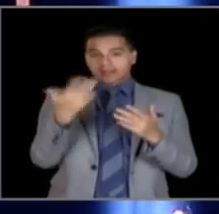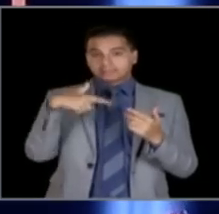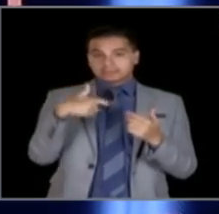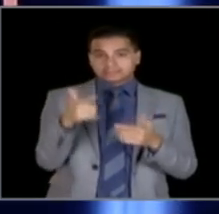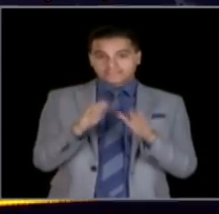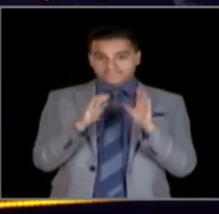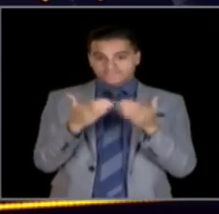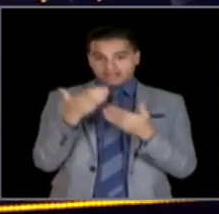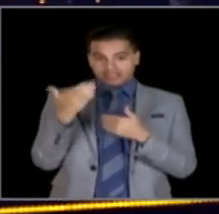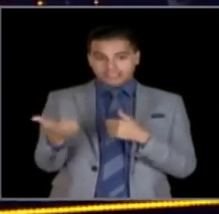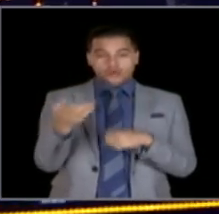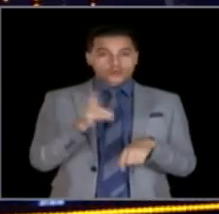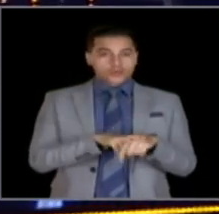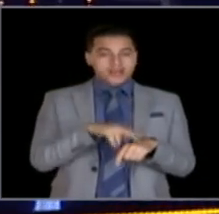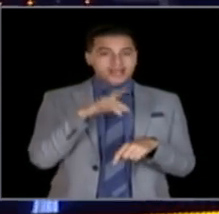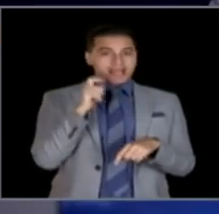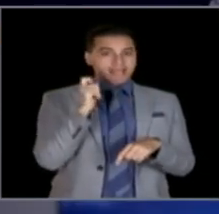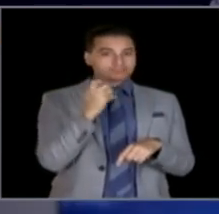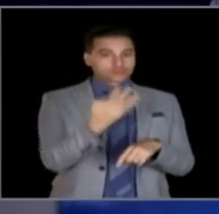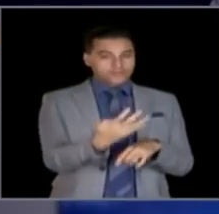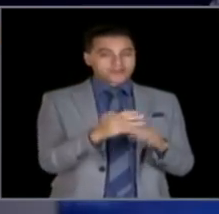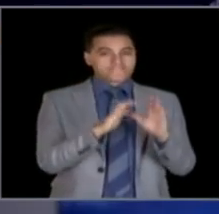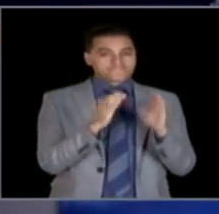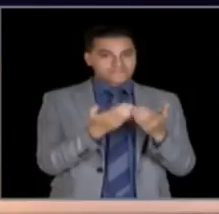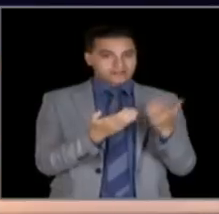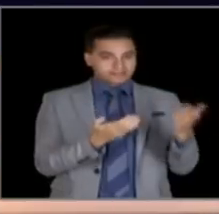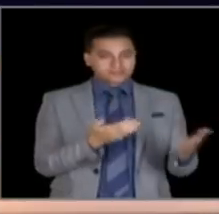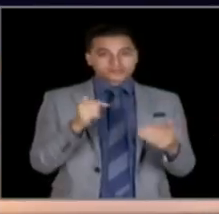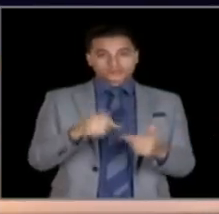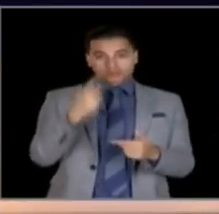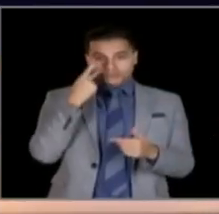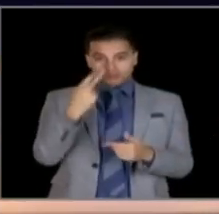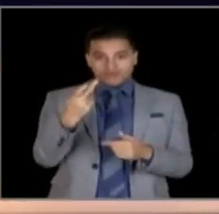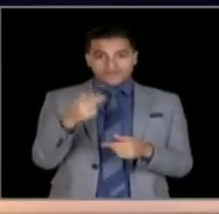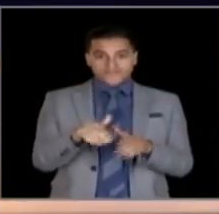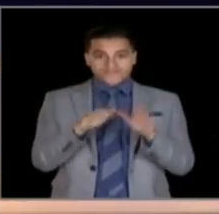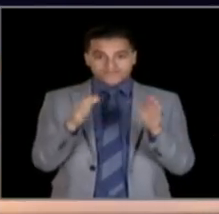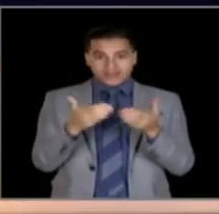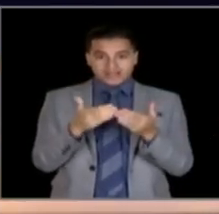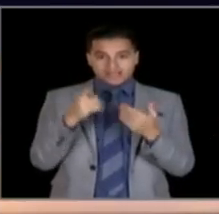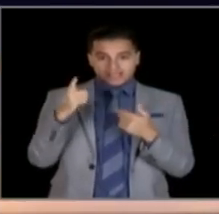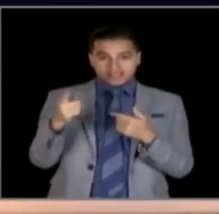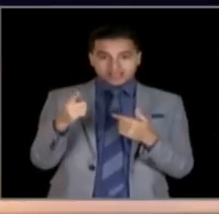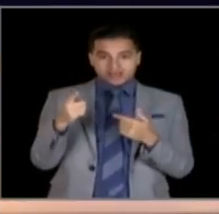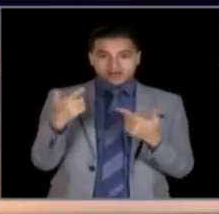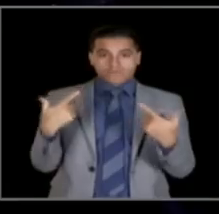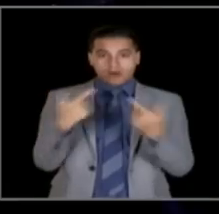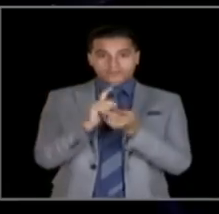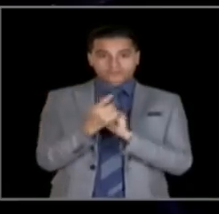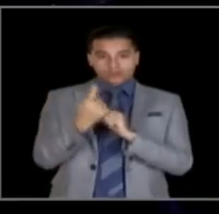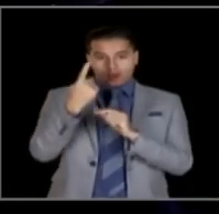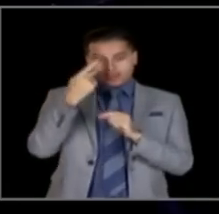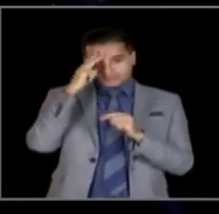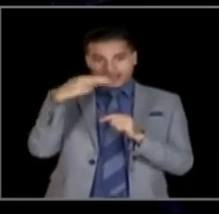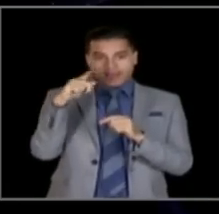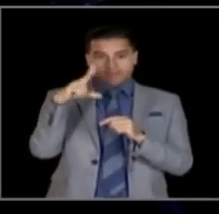60 أليجيترز 45 فايترز. فايترز عندها تغيير واحد بس، عبد العزيز صبري